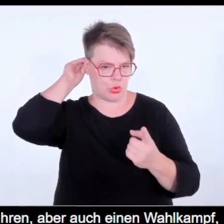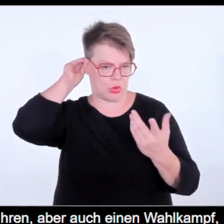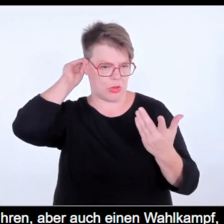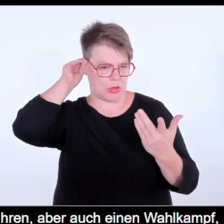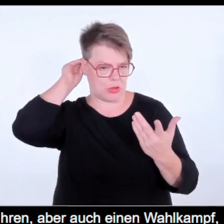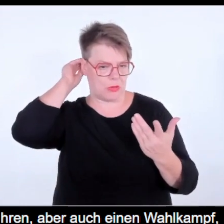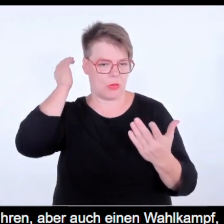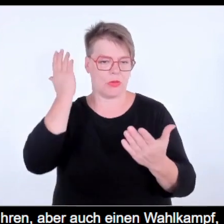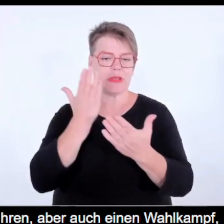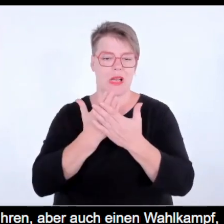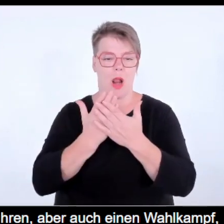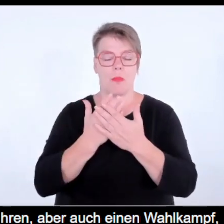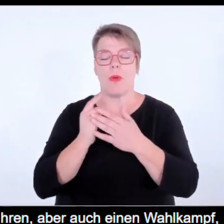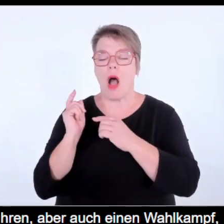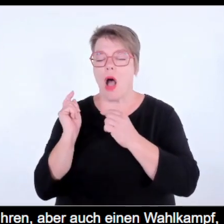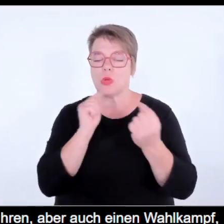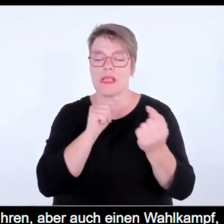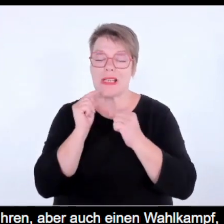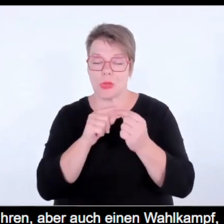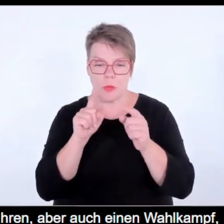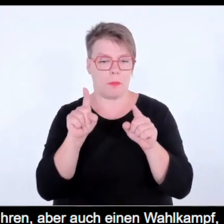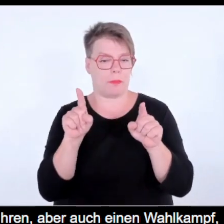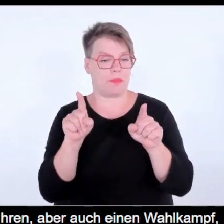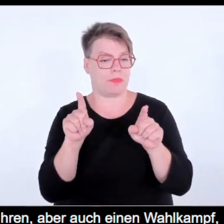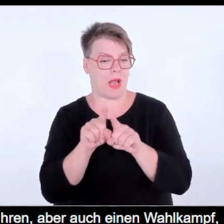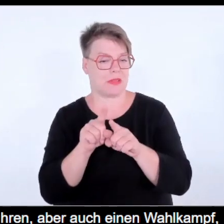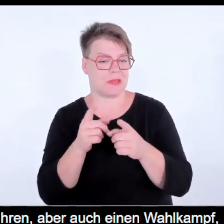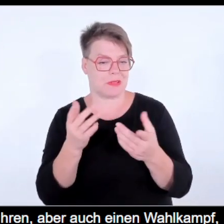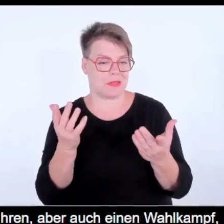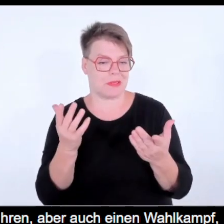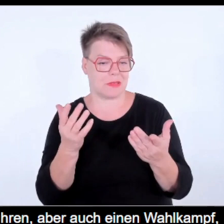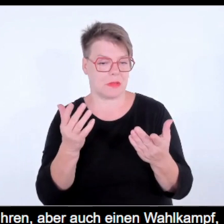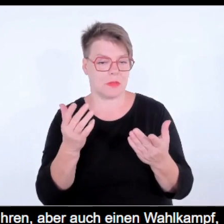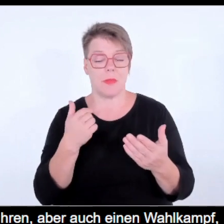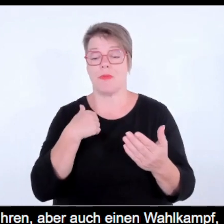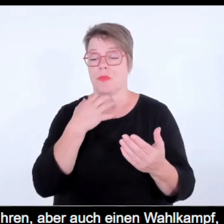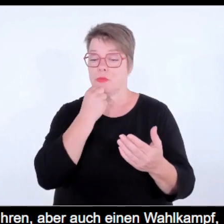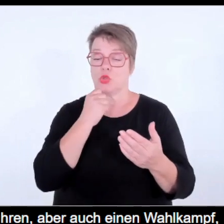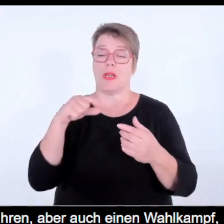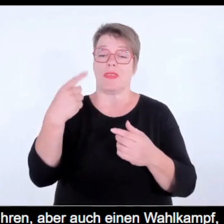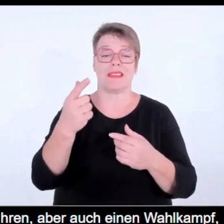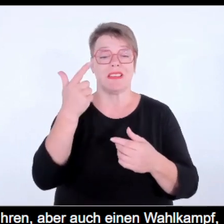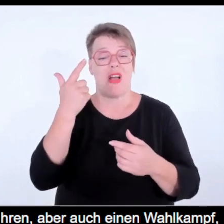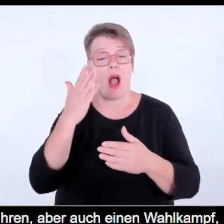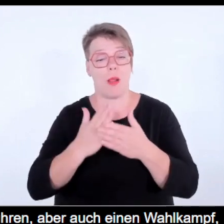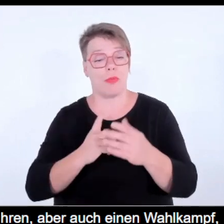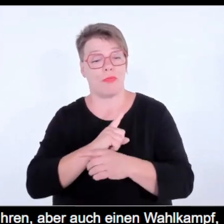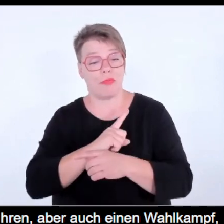Schulstart, aus meiner Sicht gelungen. Wir haben jetzt eine Woche, das ist immer das ganz große Thema natürlich.